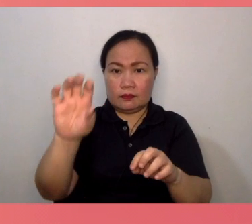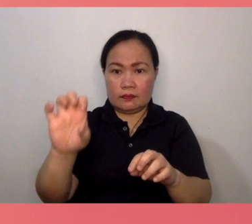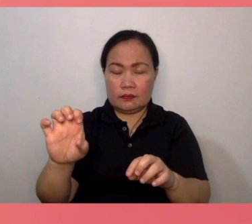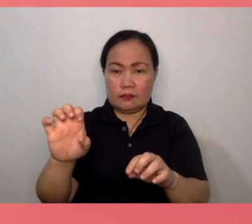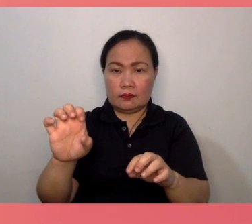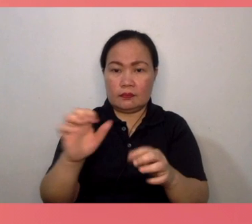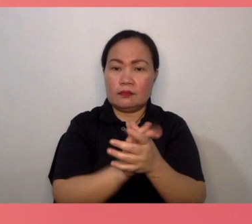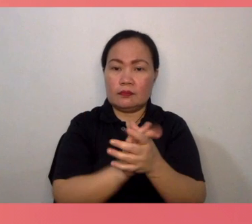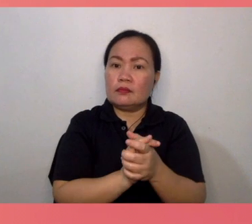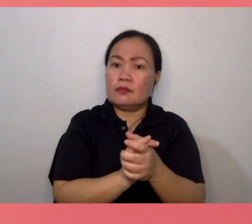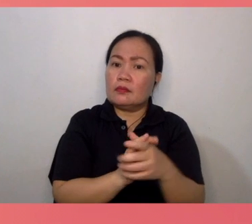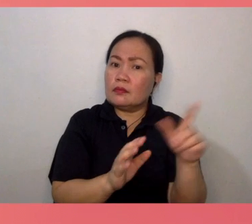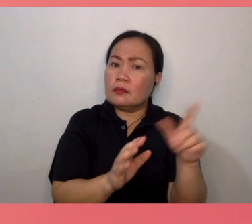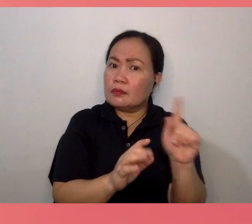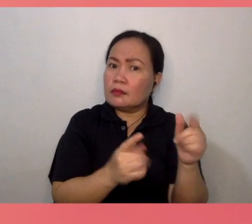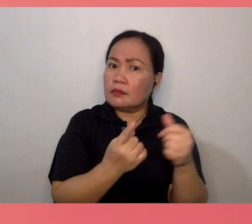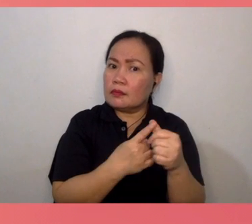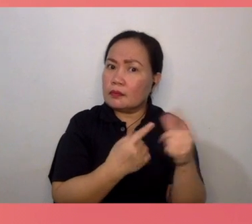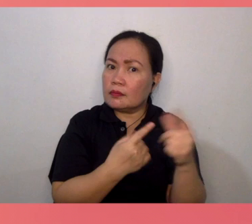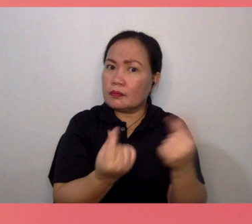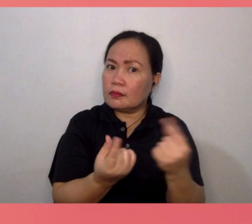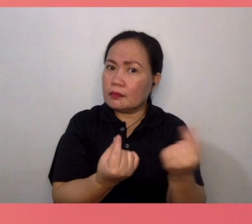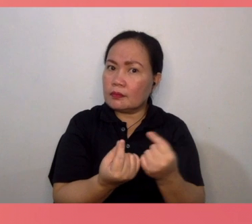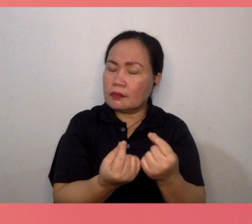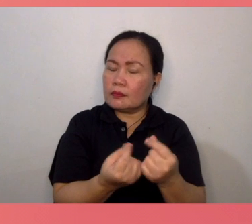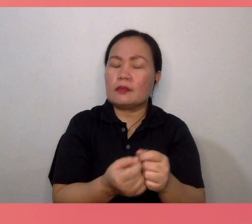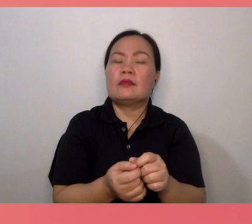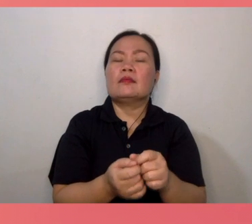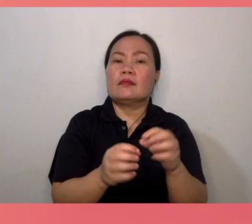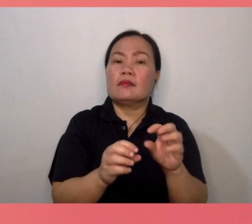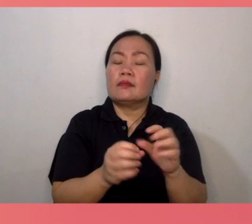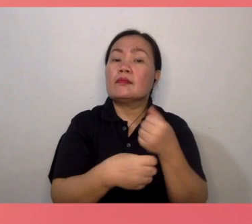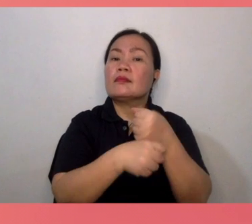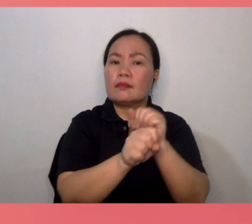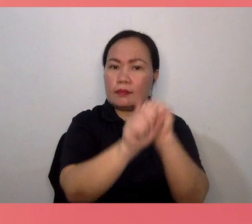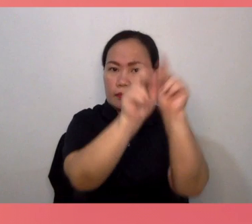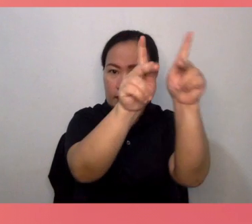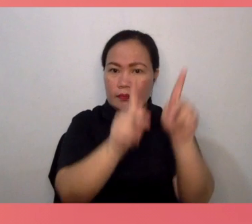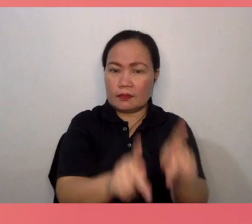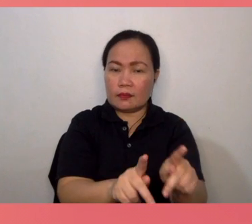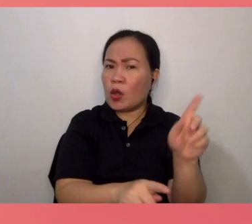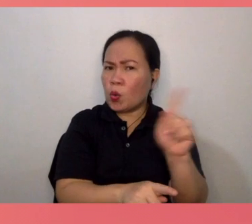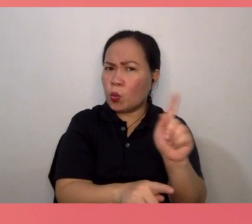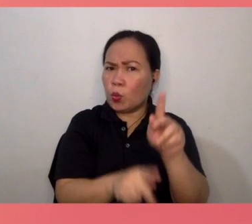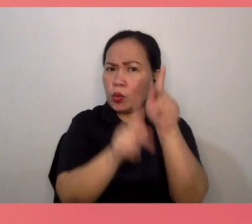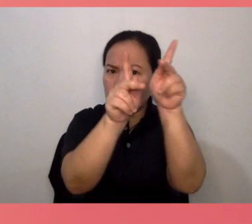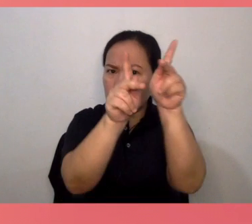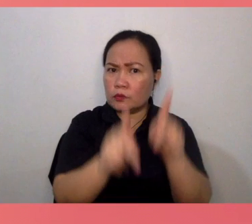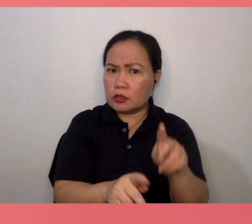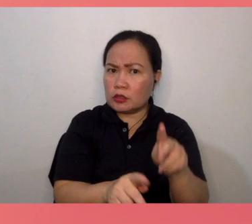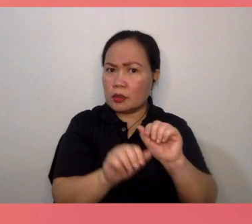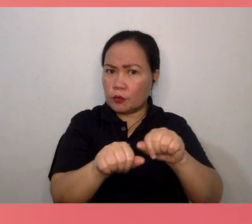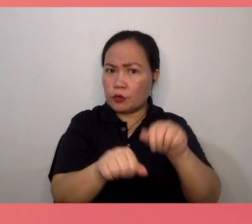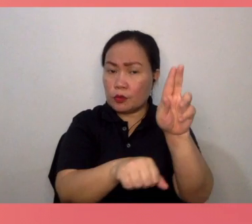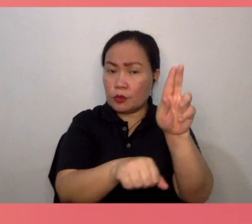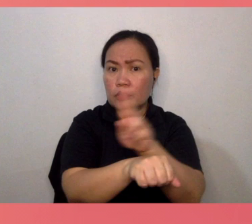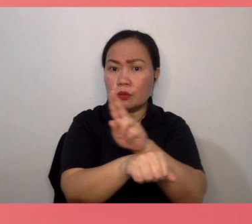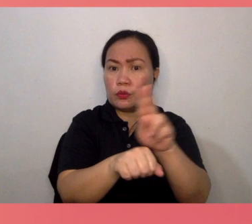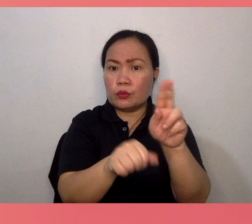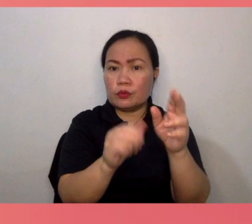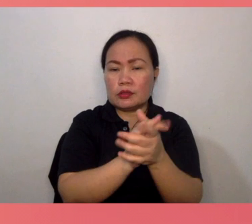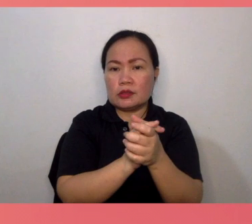ang una po muna natin gagawin, set up the proportion. So, ano pong proportion ang pwede mong gamitin dito? So,